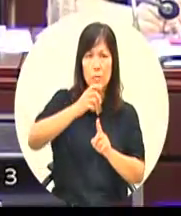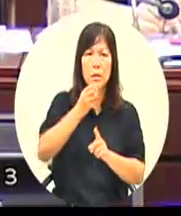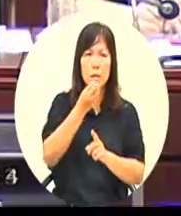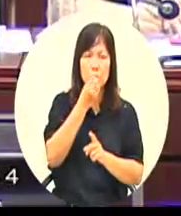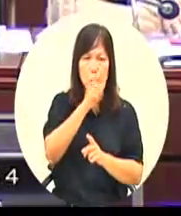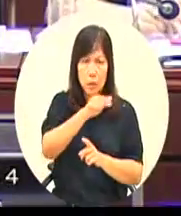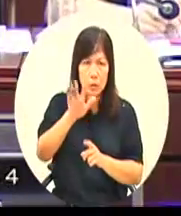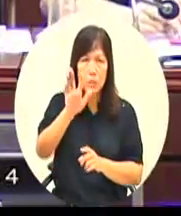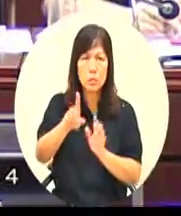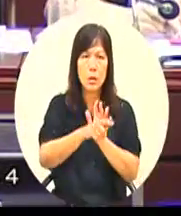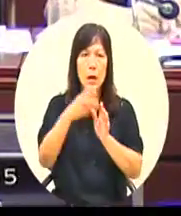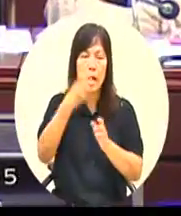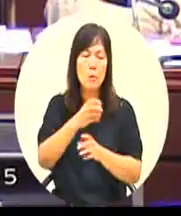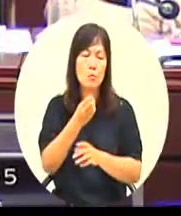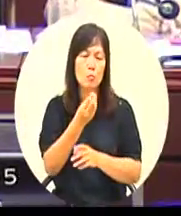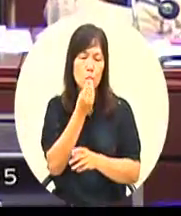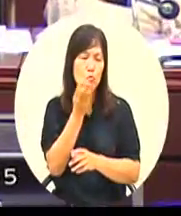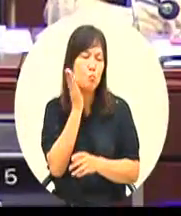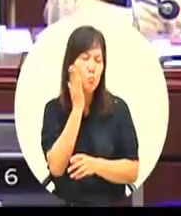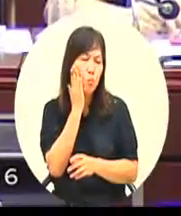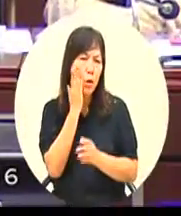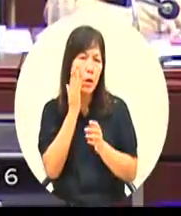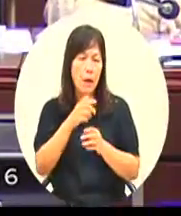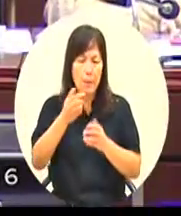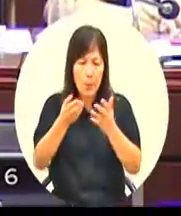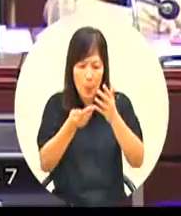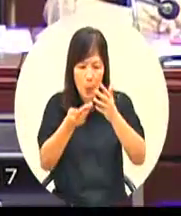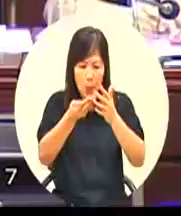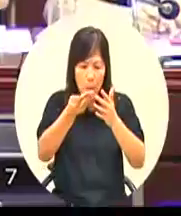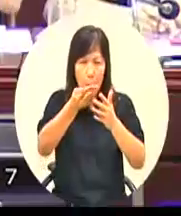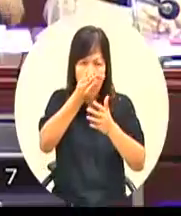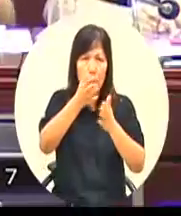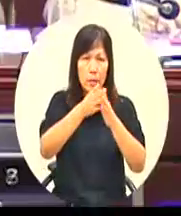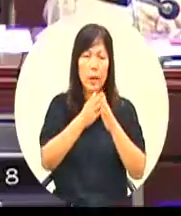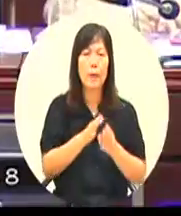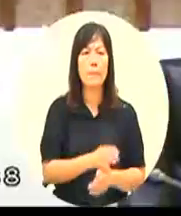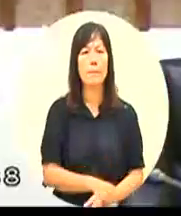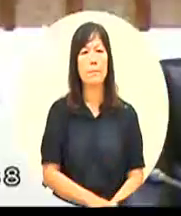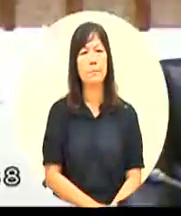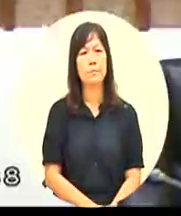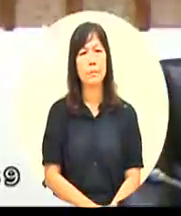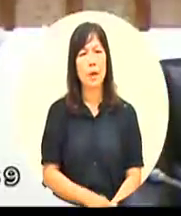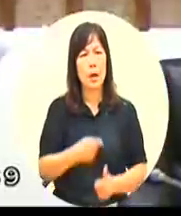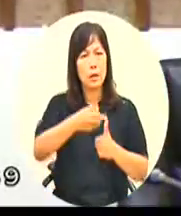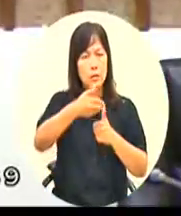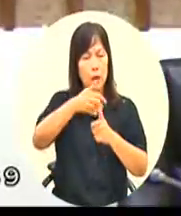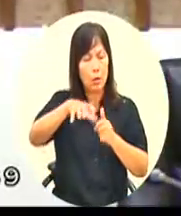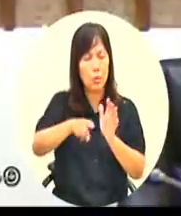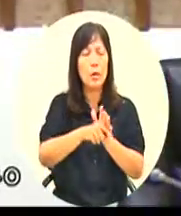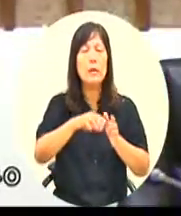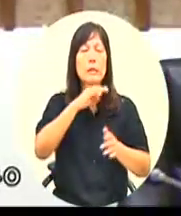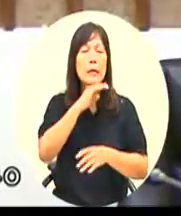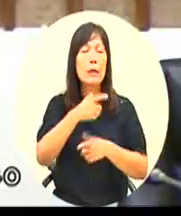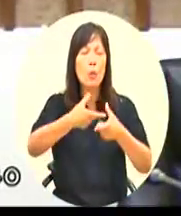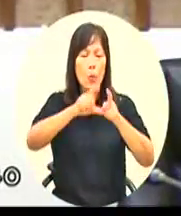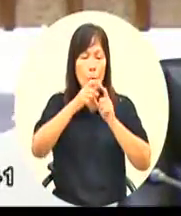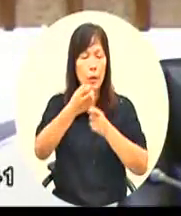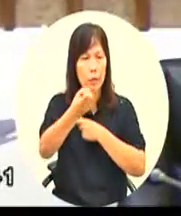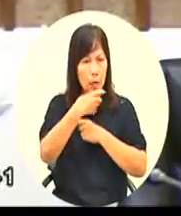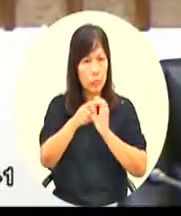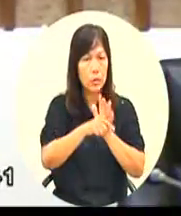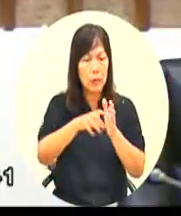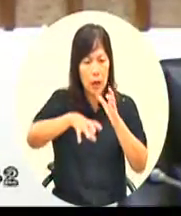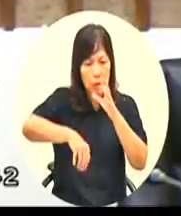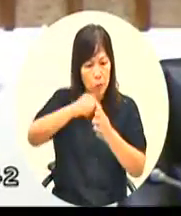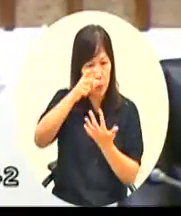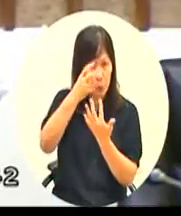提到是美味的食物，这样一层一层往上提升。 所以教育局这边都是等回报，所以现在也没有说啊抽查